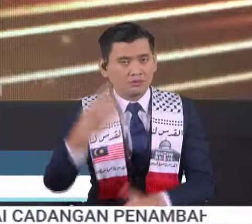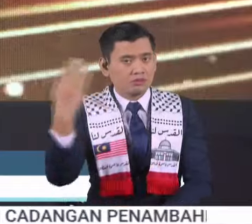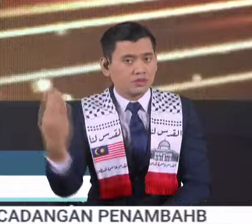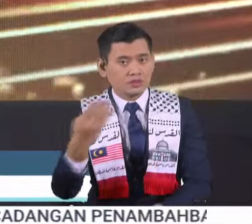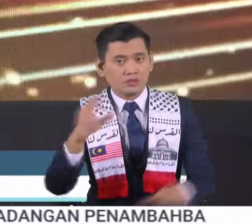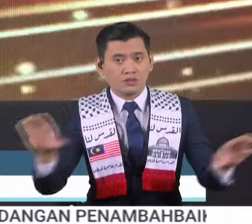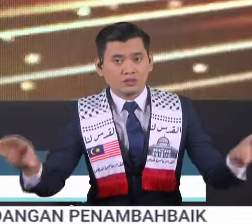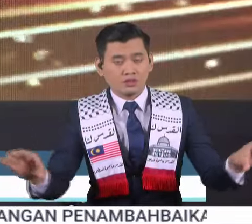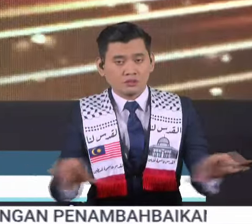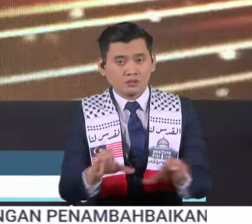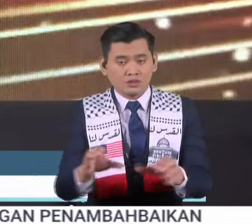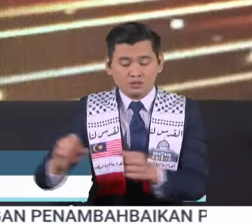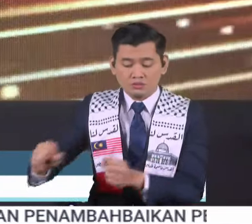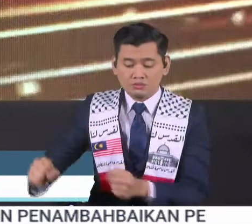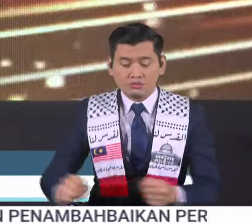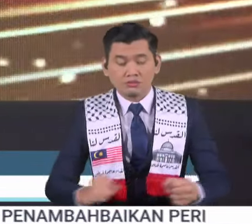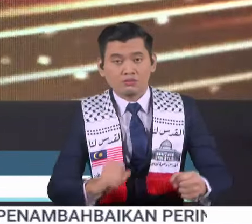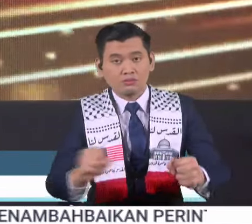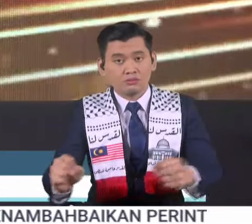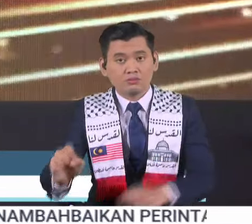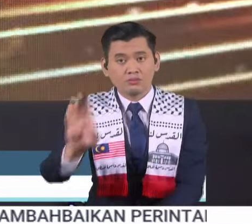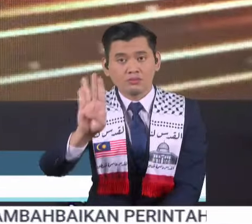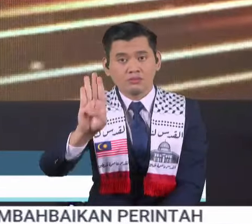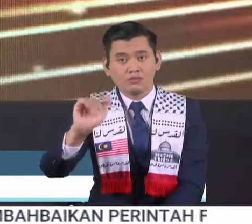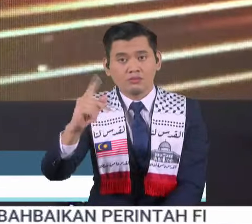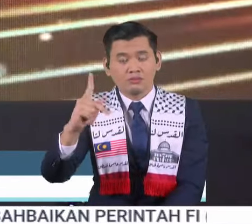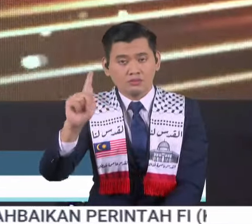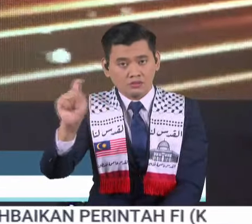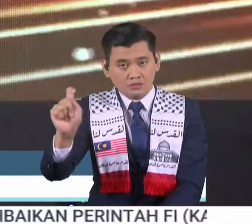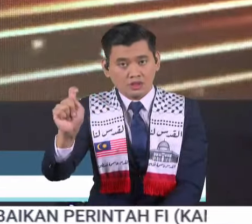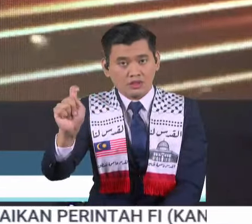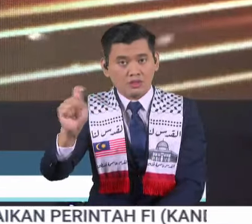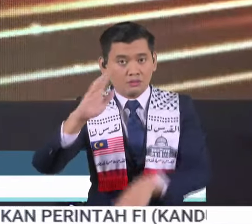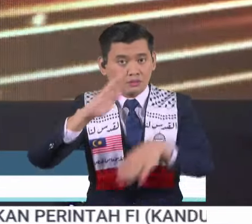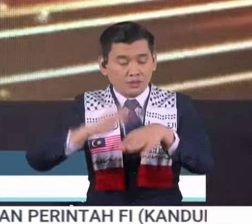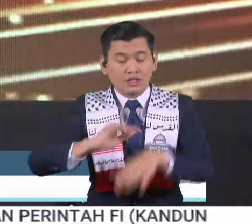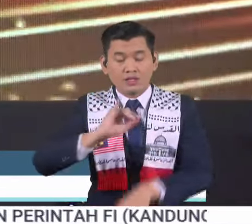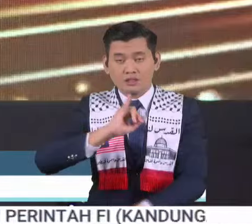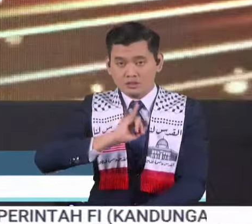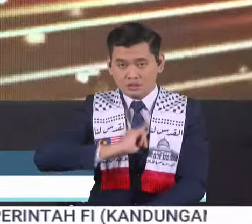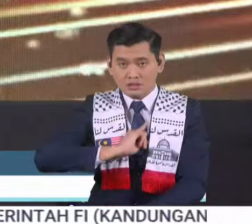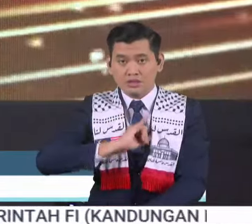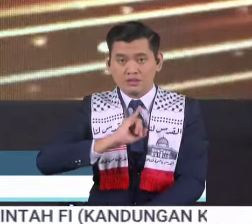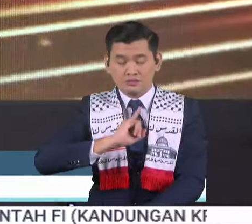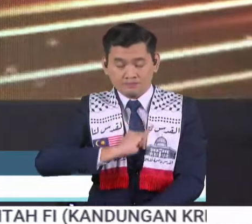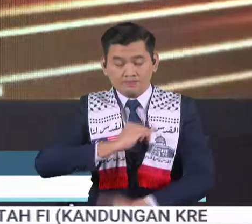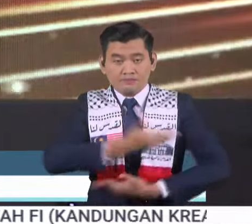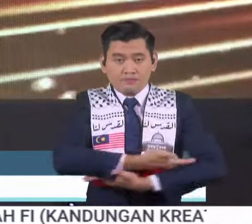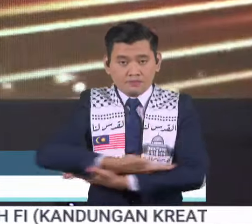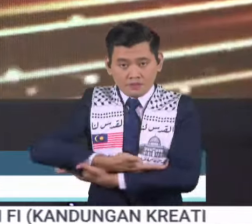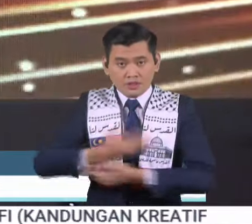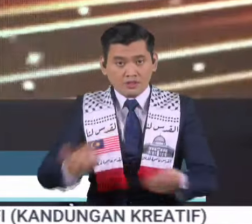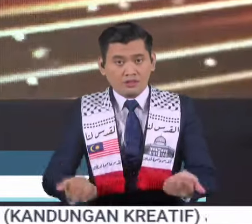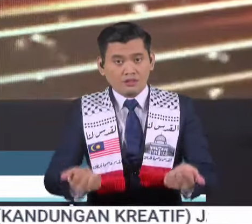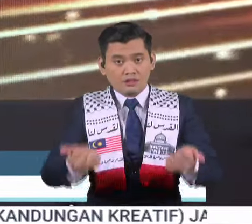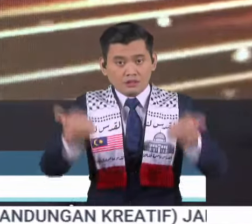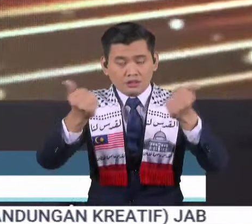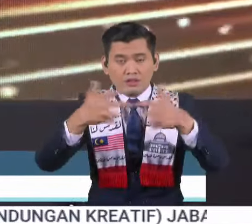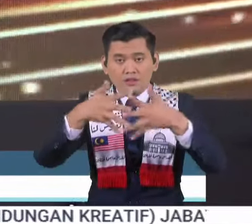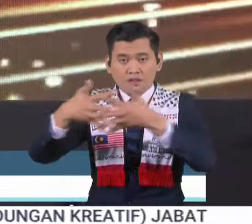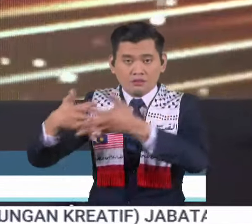Di Sungai Bakap saya dipanggil anak angkat di Amerika. Kementerian Kewangan pinjam